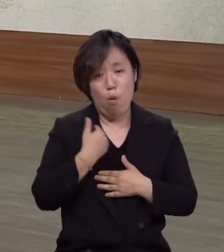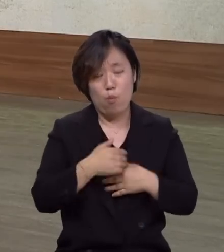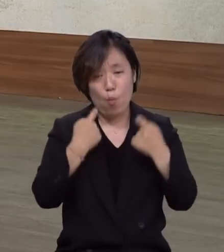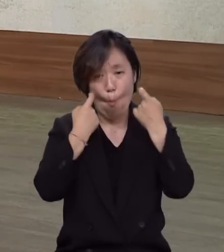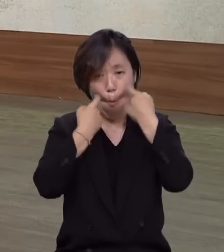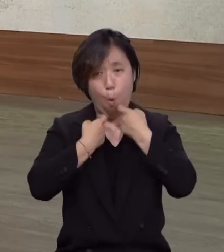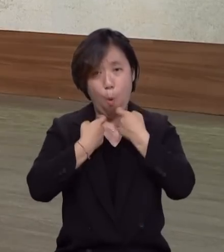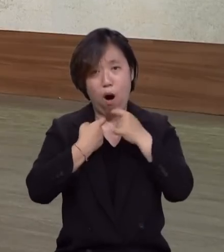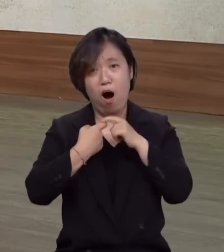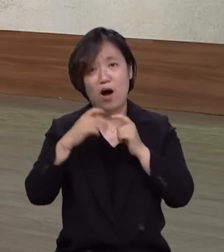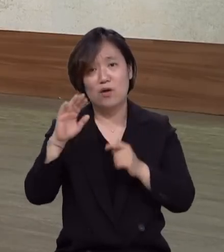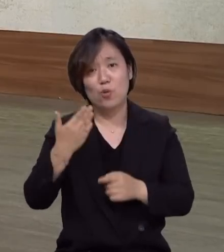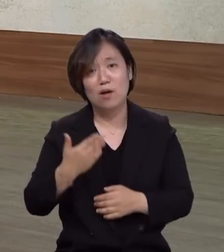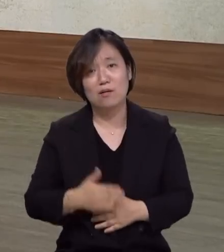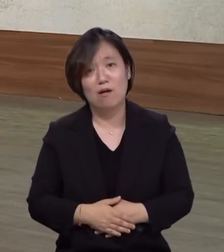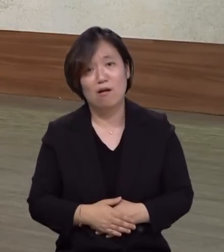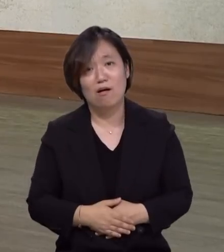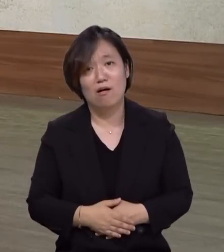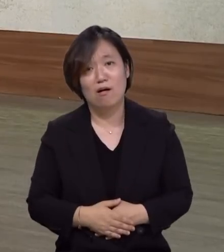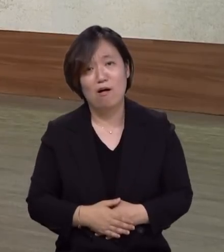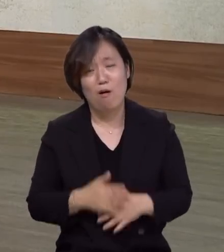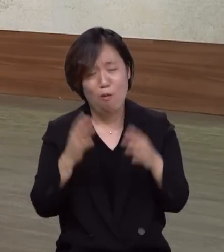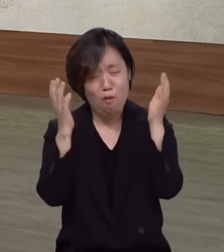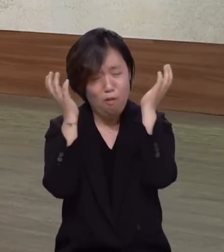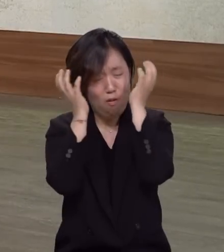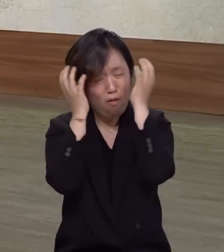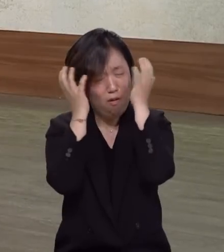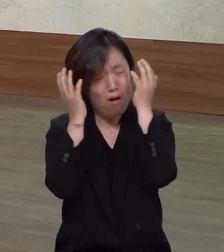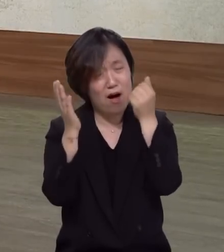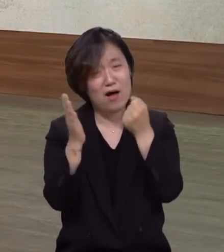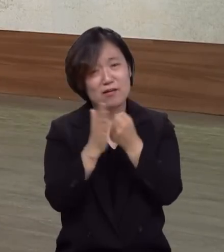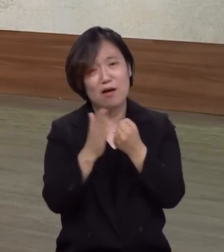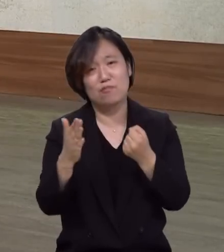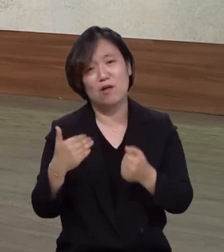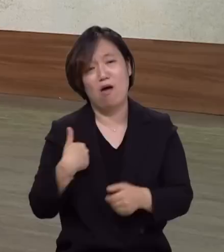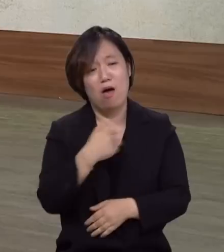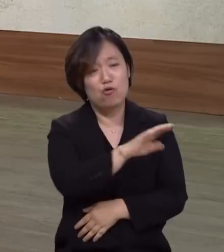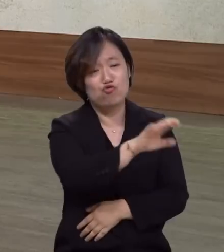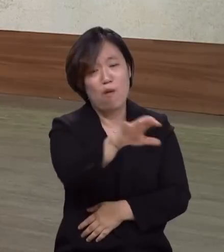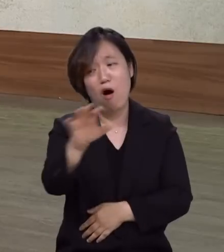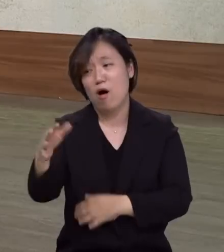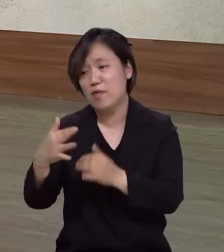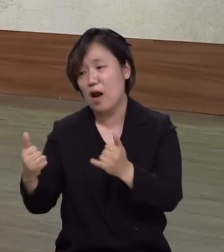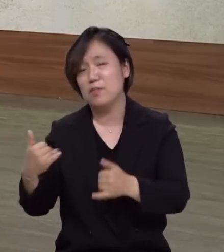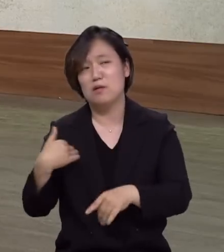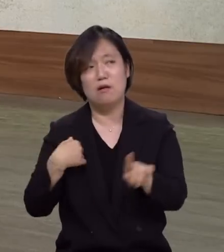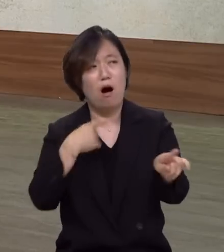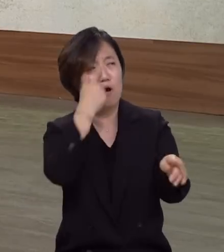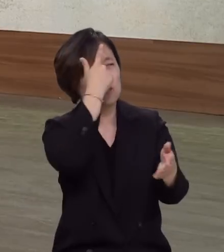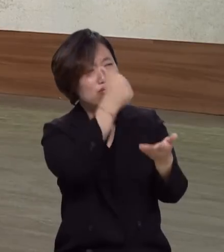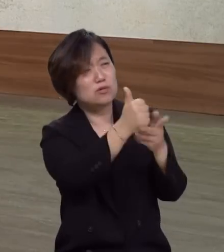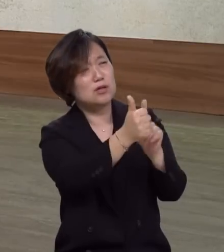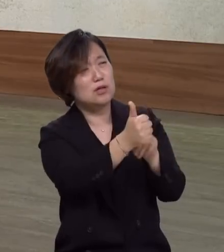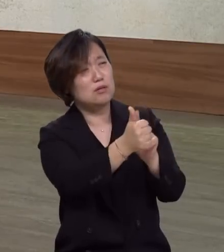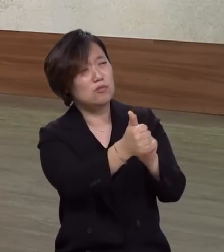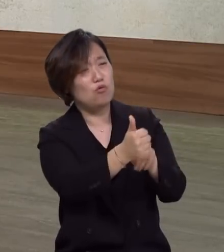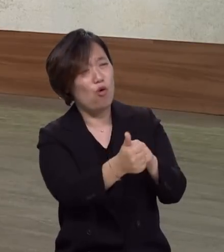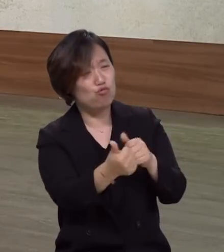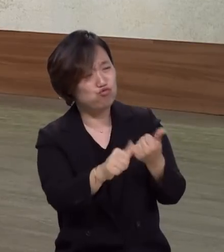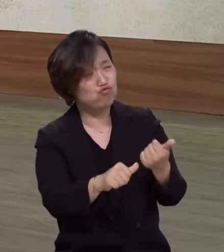살이 빠지셨는데 너무 고생을 하셔 가지고 주변에서 스님 철하다 죽는다